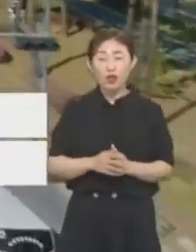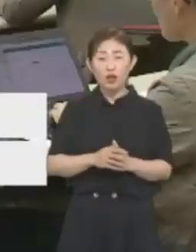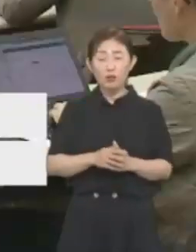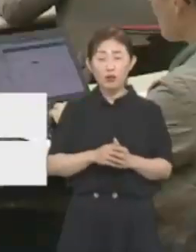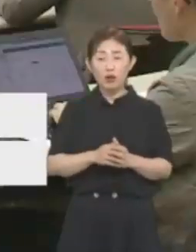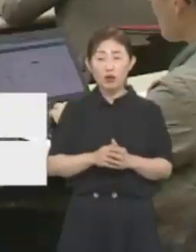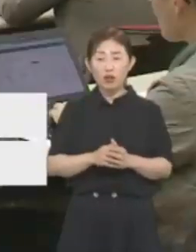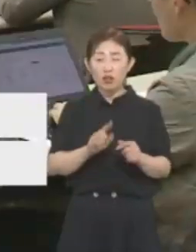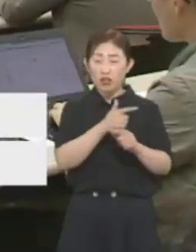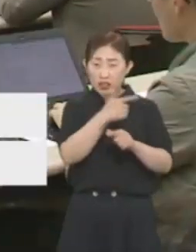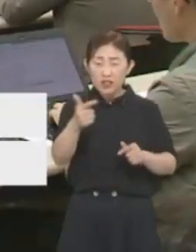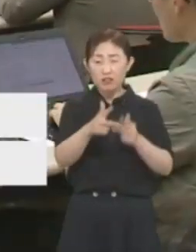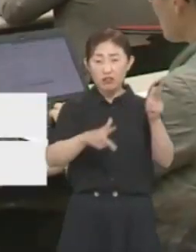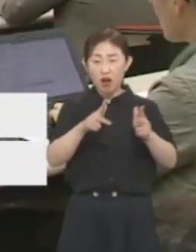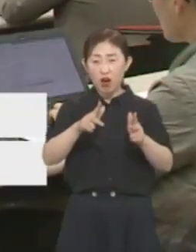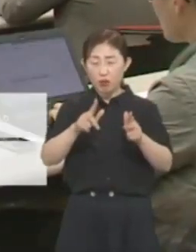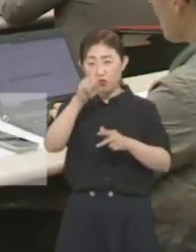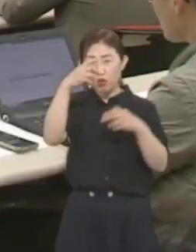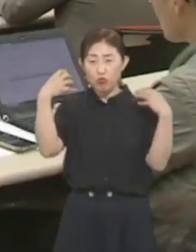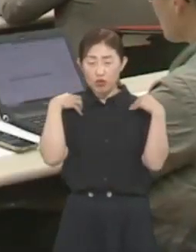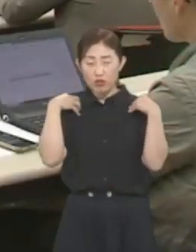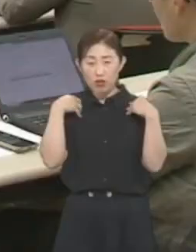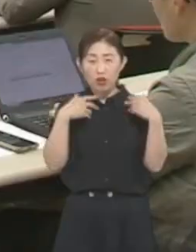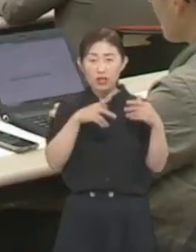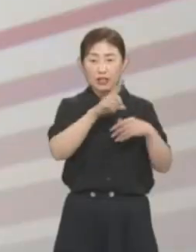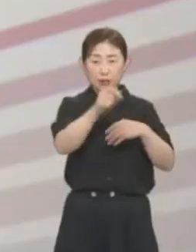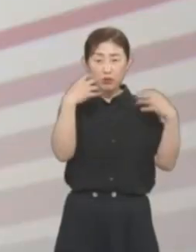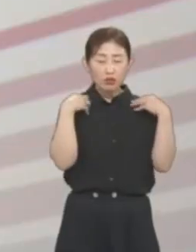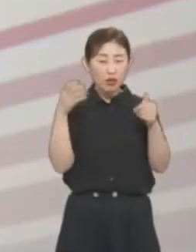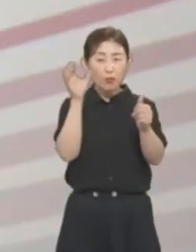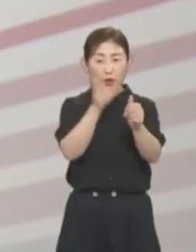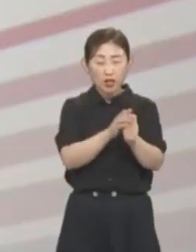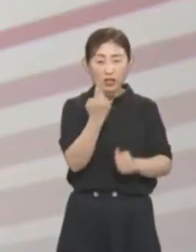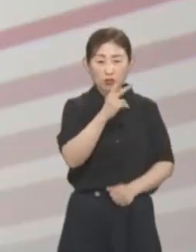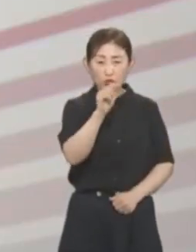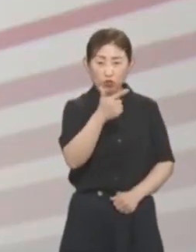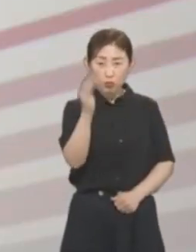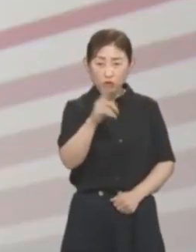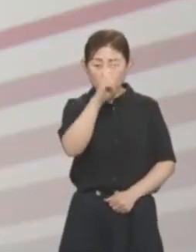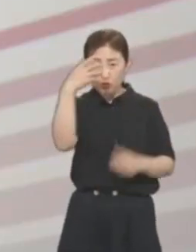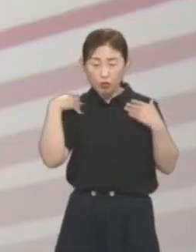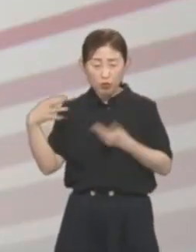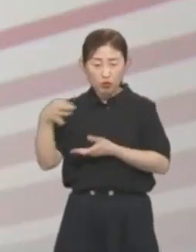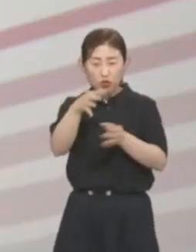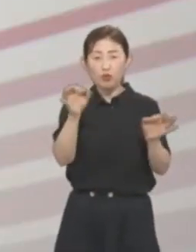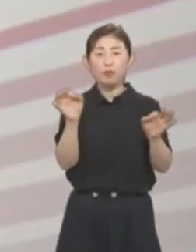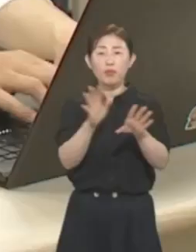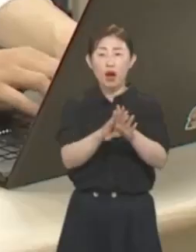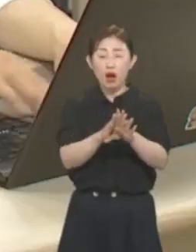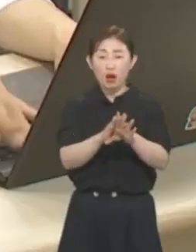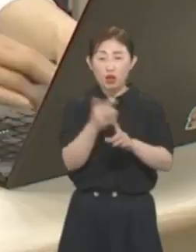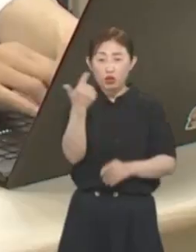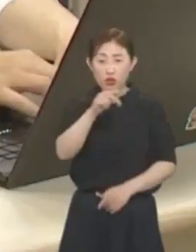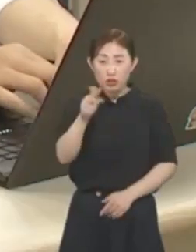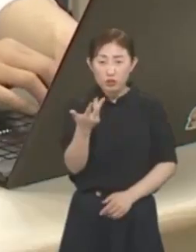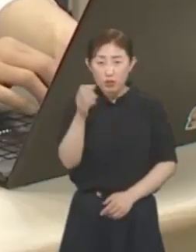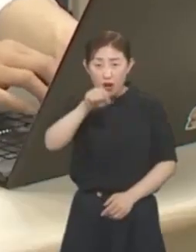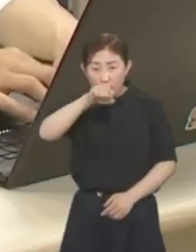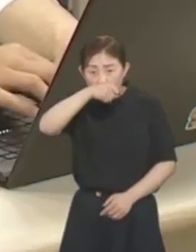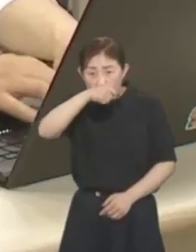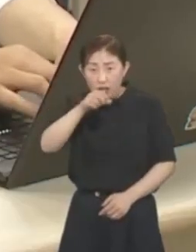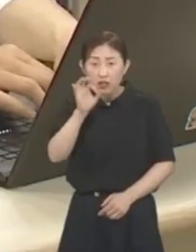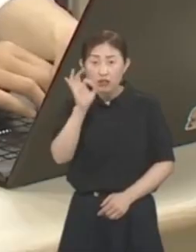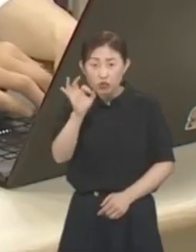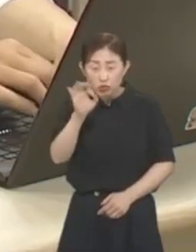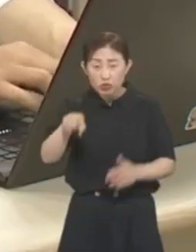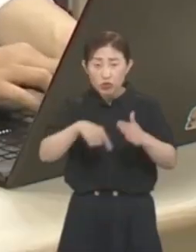특별회계 사업들이 지방으로 이양되면서 2026년부터 국비 보조가 중단돼 6,700억 원에 달하는 사업비